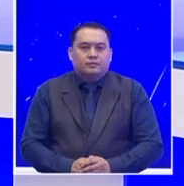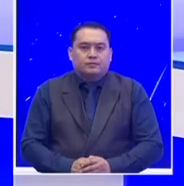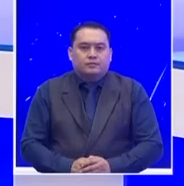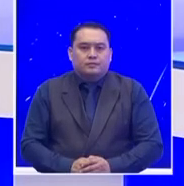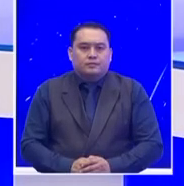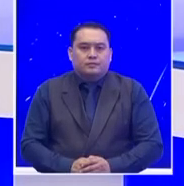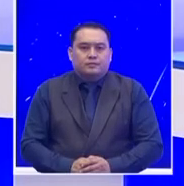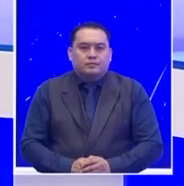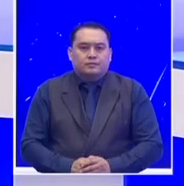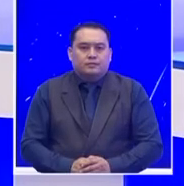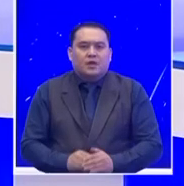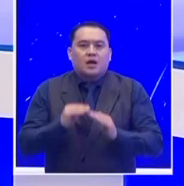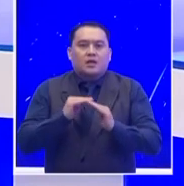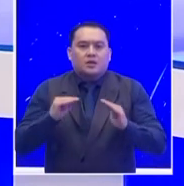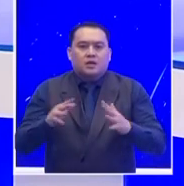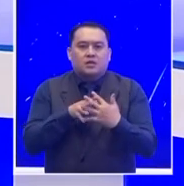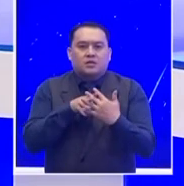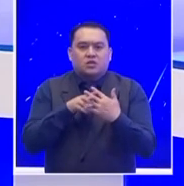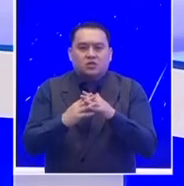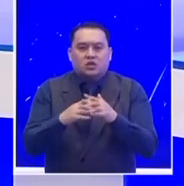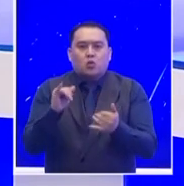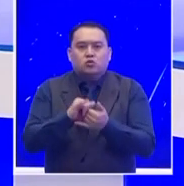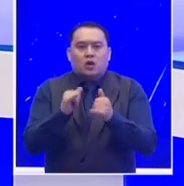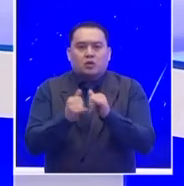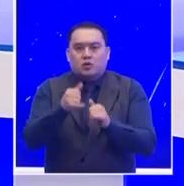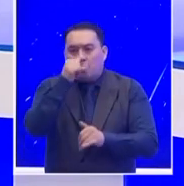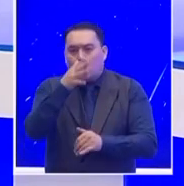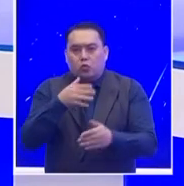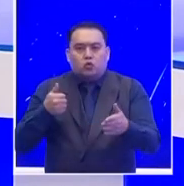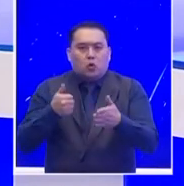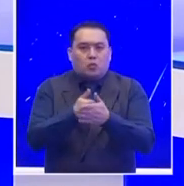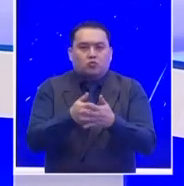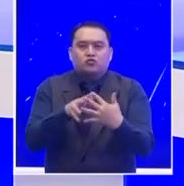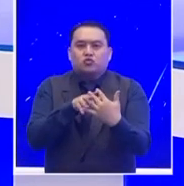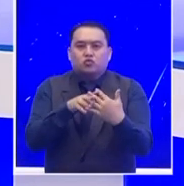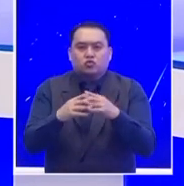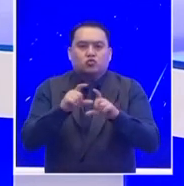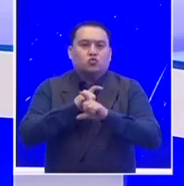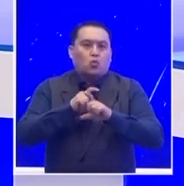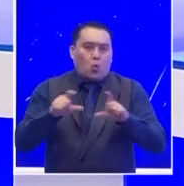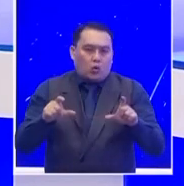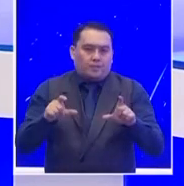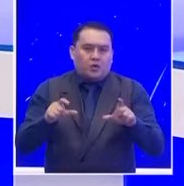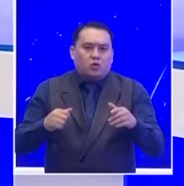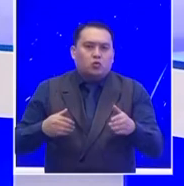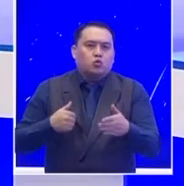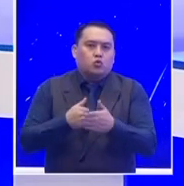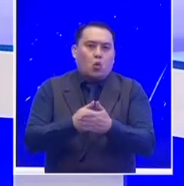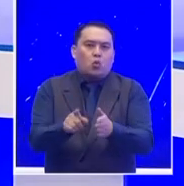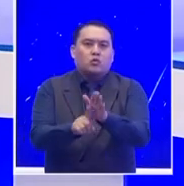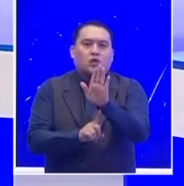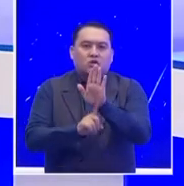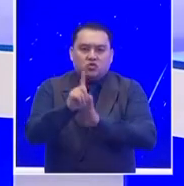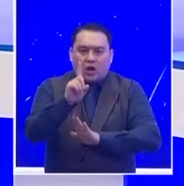Продолжаем выпуск. Дети одного из поселков ВКО не могут добраться до школы. Выходить из дома детям приходится задолго до начала